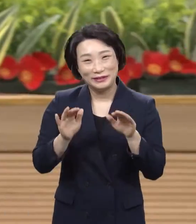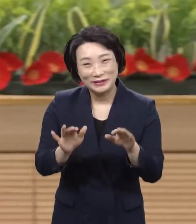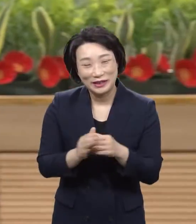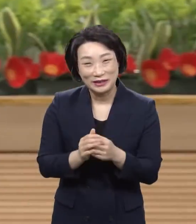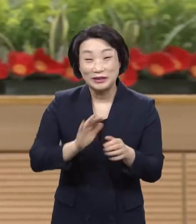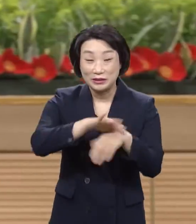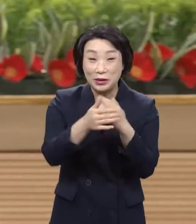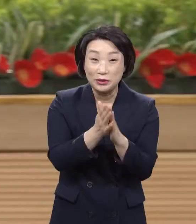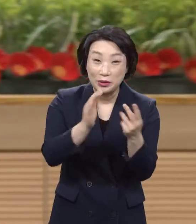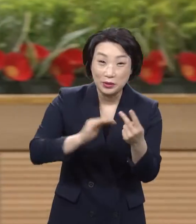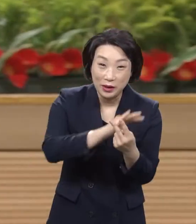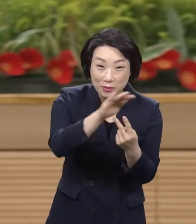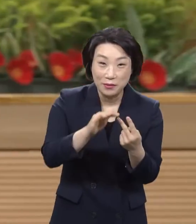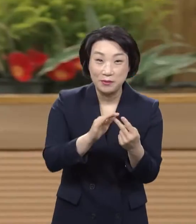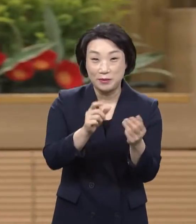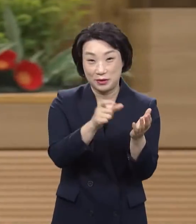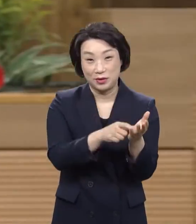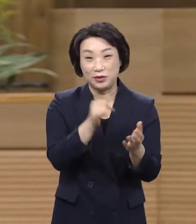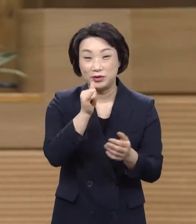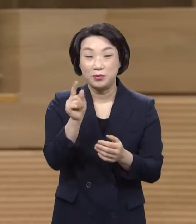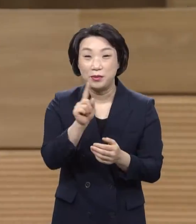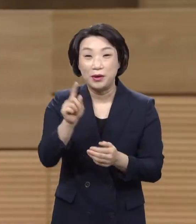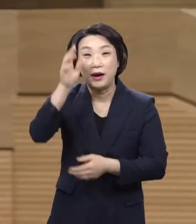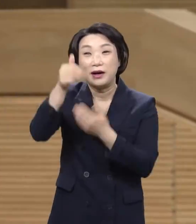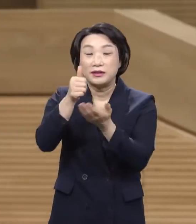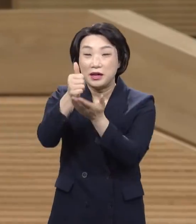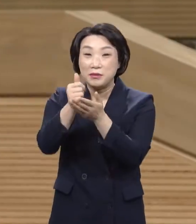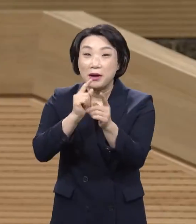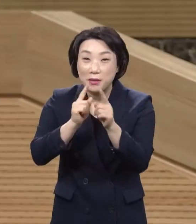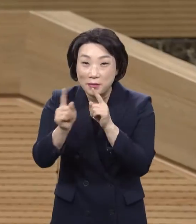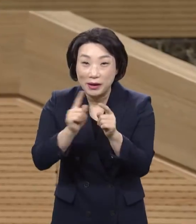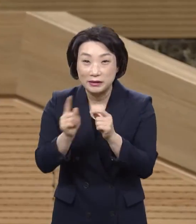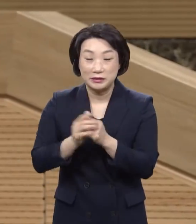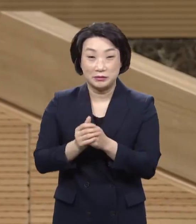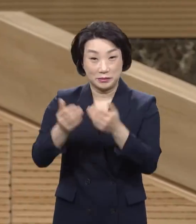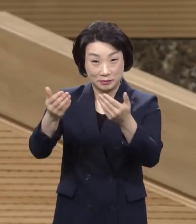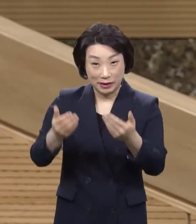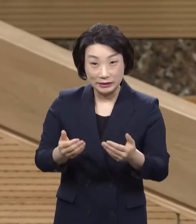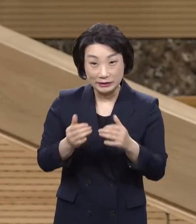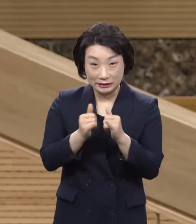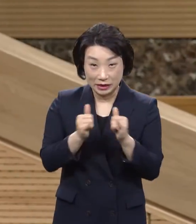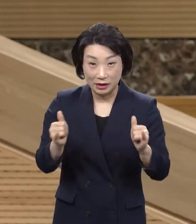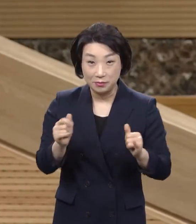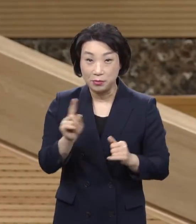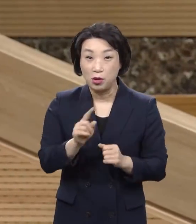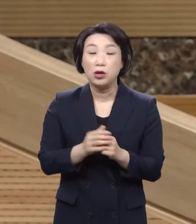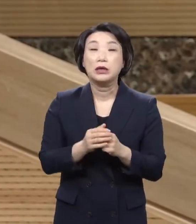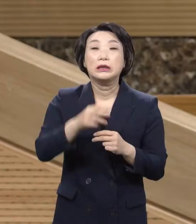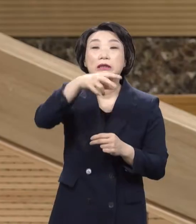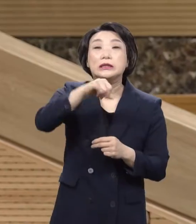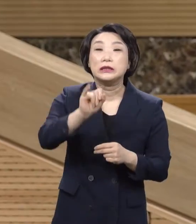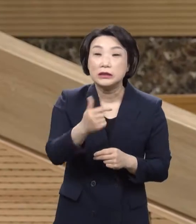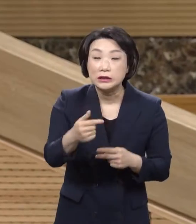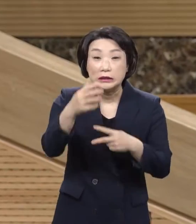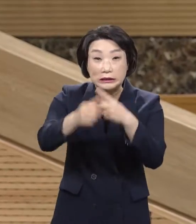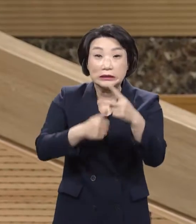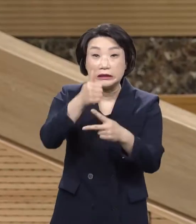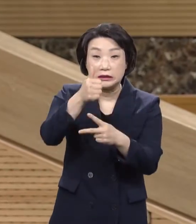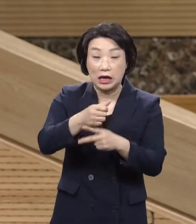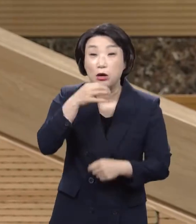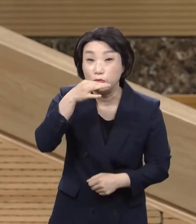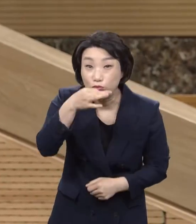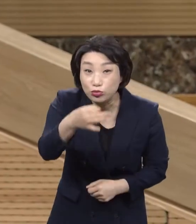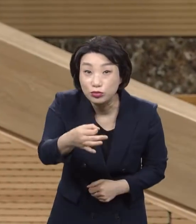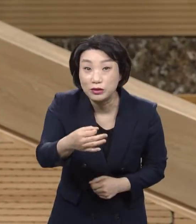그래서 요한복음에 하나님의 말씀을 받은 자를 신이라